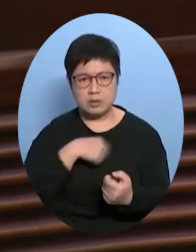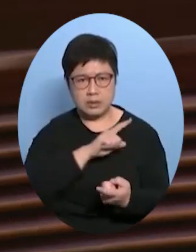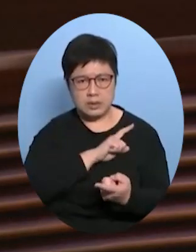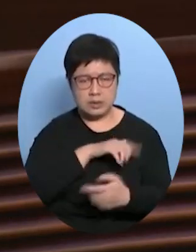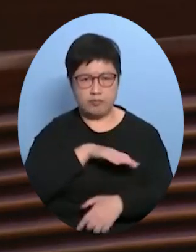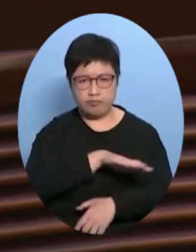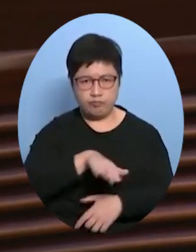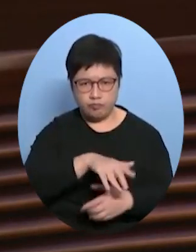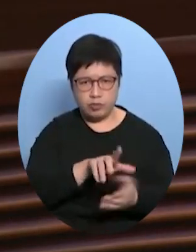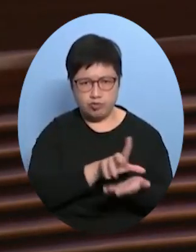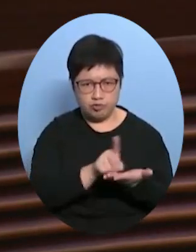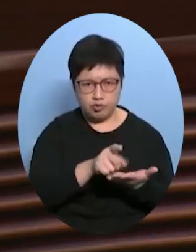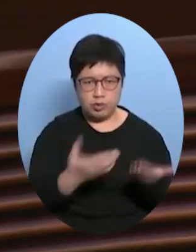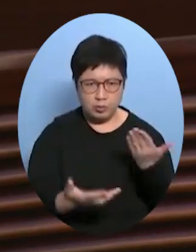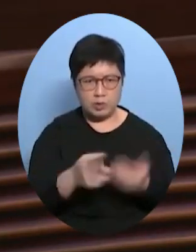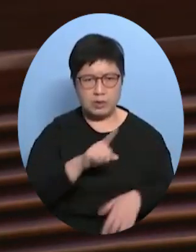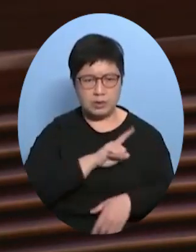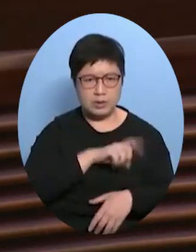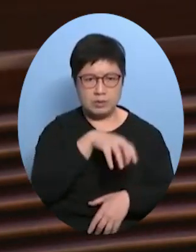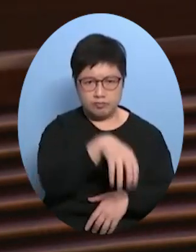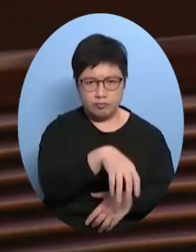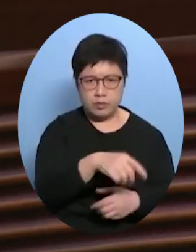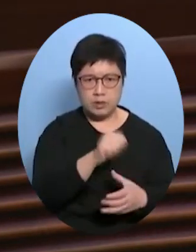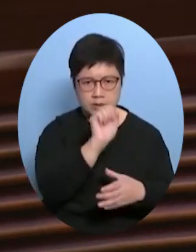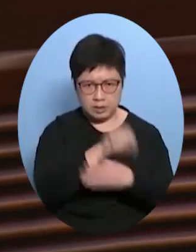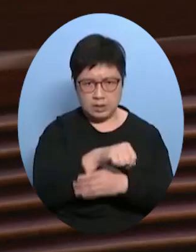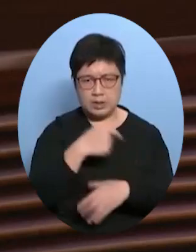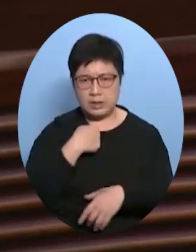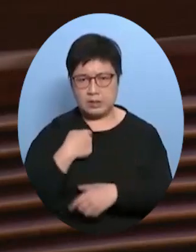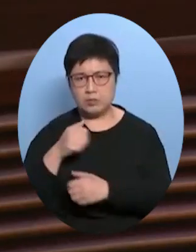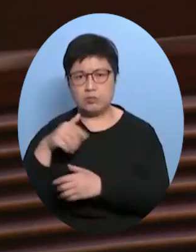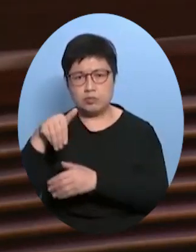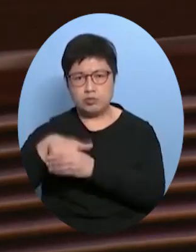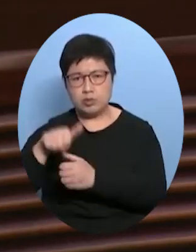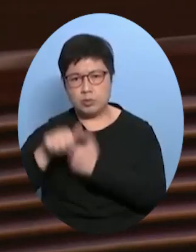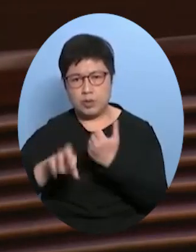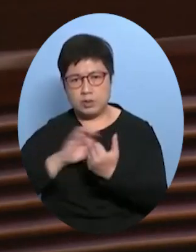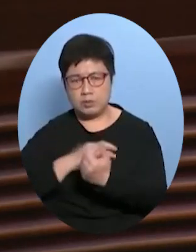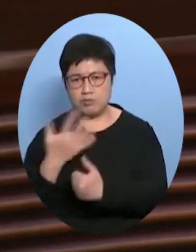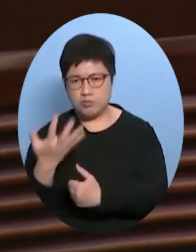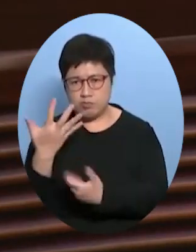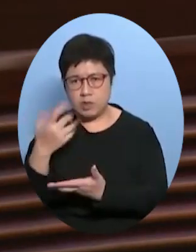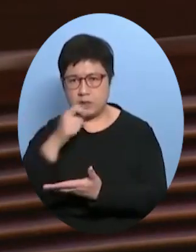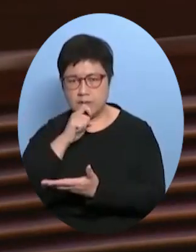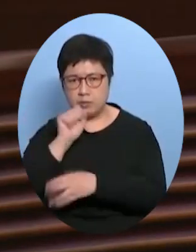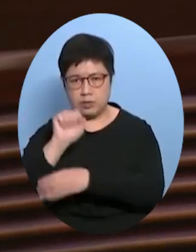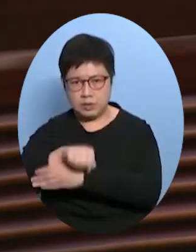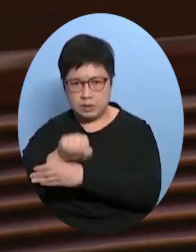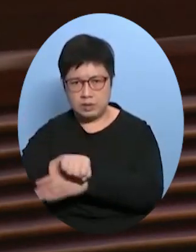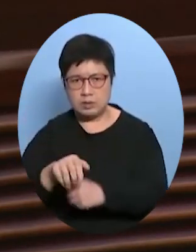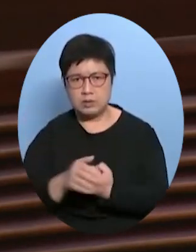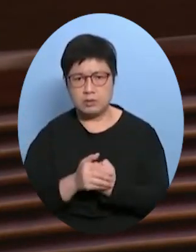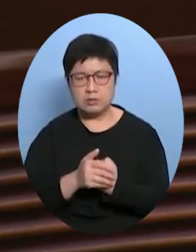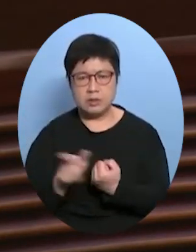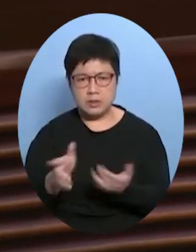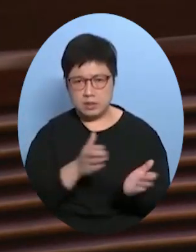屬界別或地區的認同之外，還需要在選委會五個界別均有一定的認受性。這個制度設